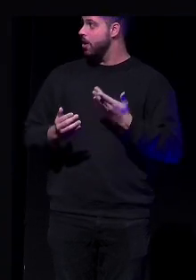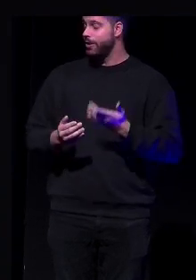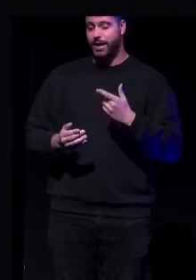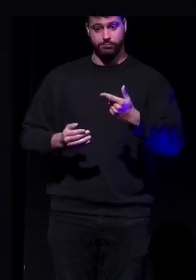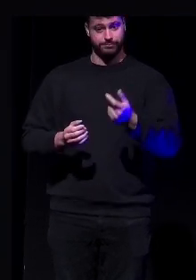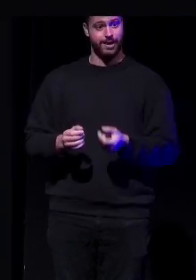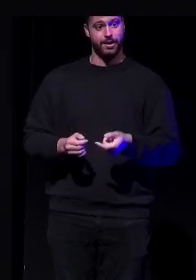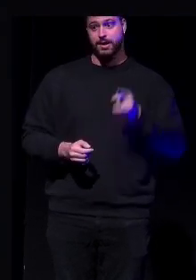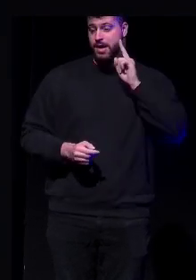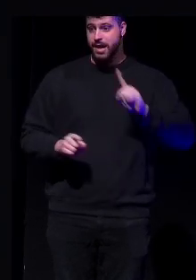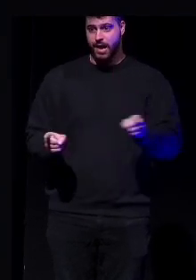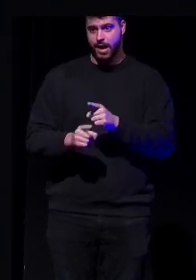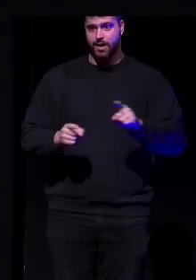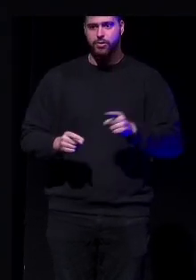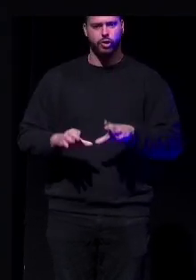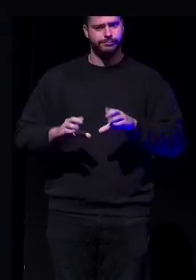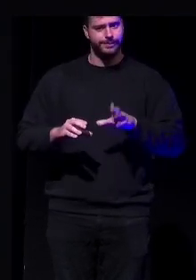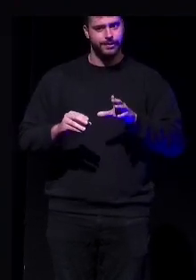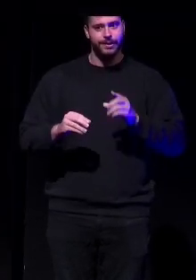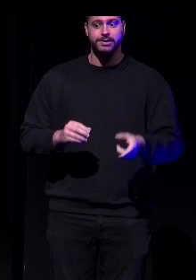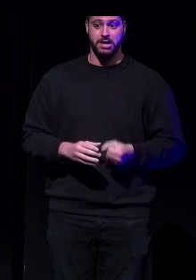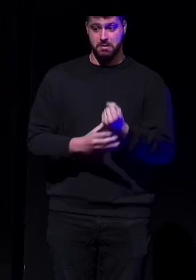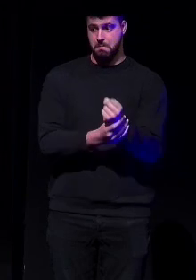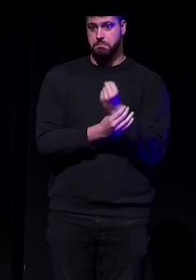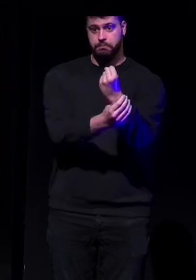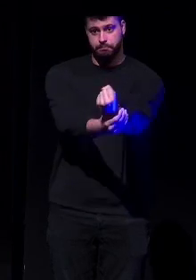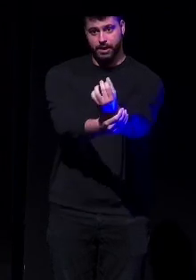un clavell per tu i Tendresa, de Lluís Llach.